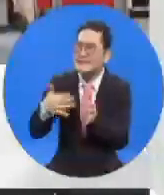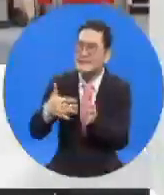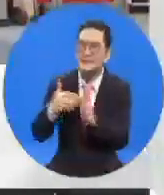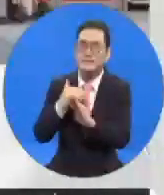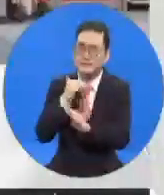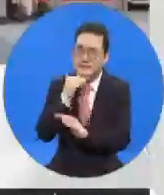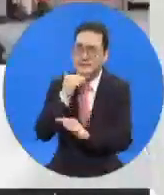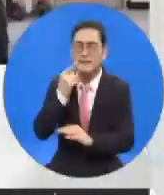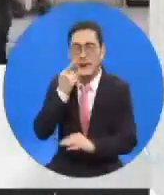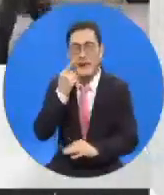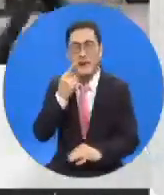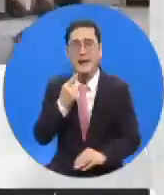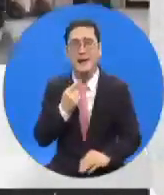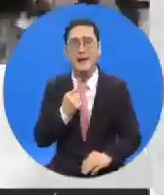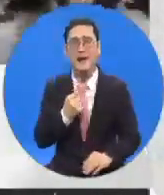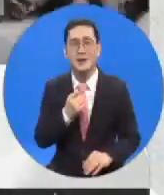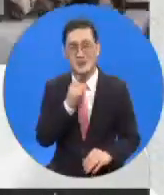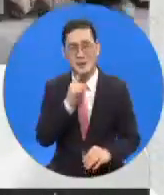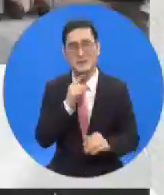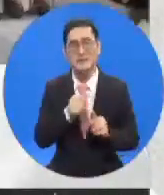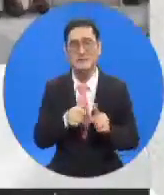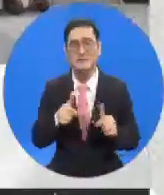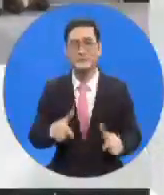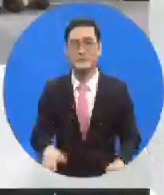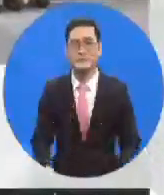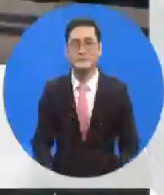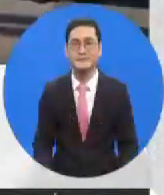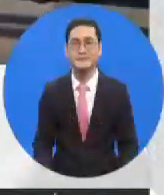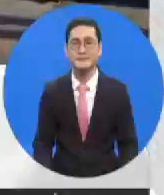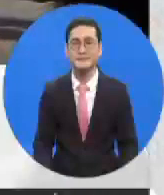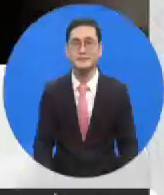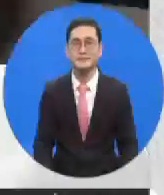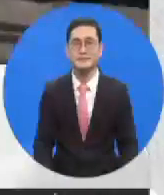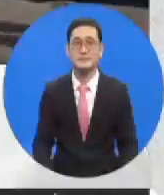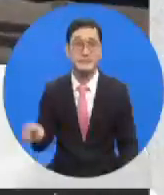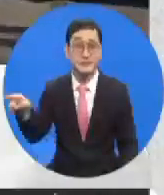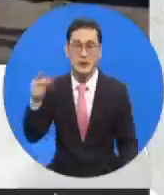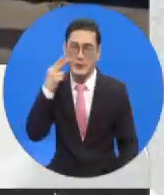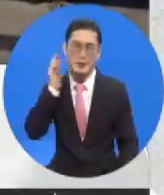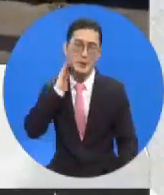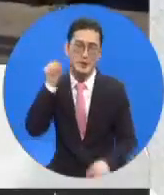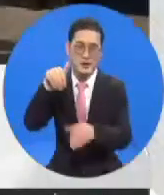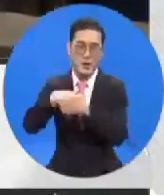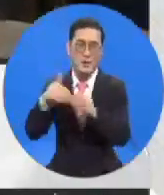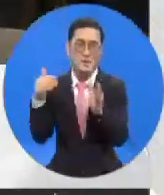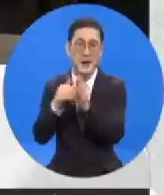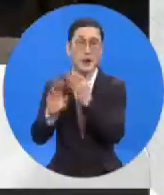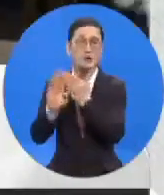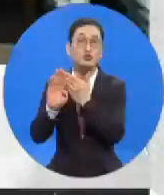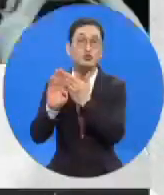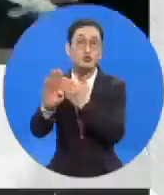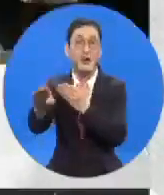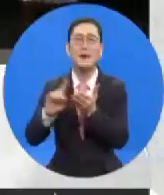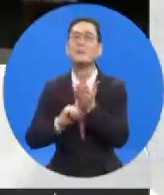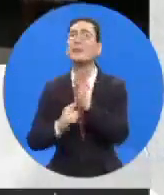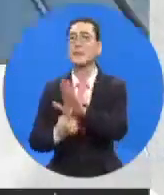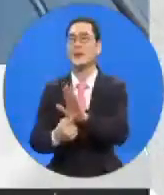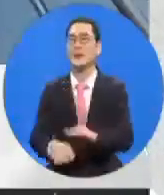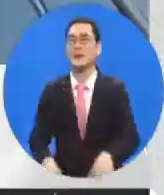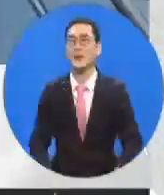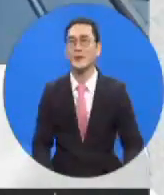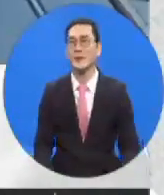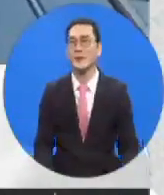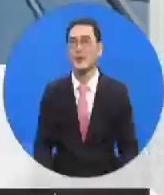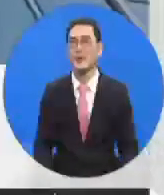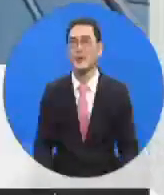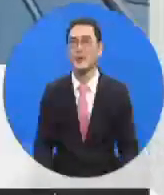약간 정치적으로 재밌는 게 미 대선 이후에 발표가 난 거. 만약에 이제 미 대선 중에 발표가